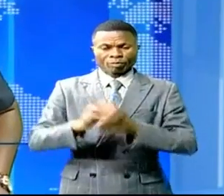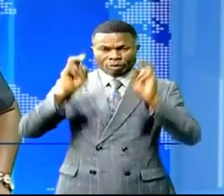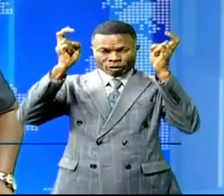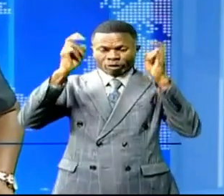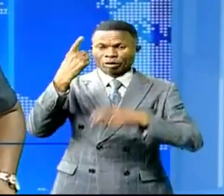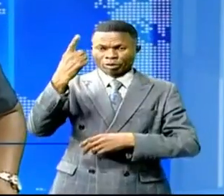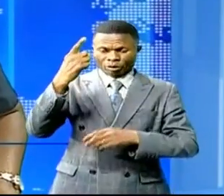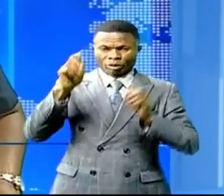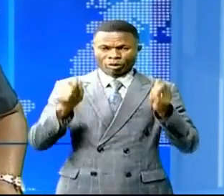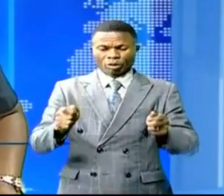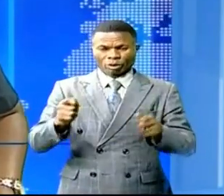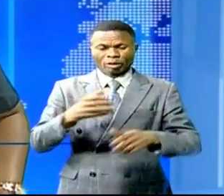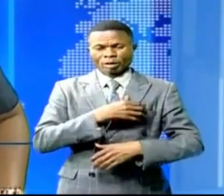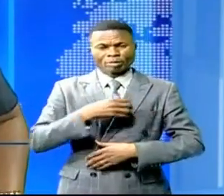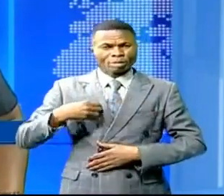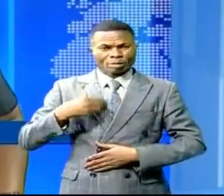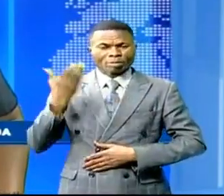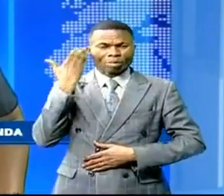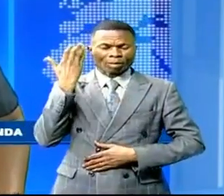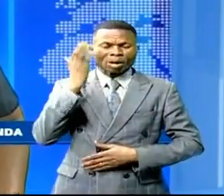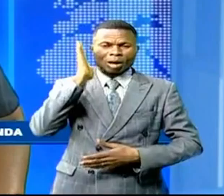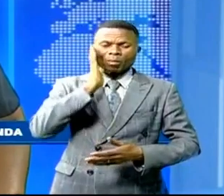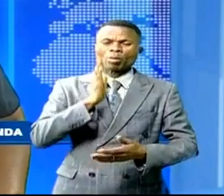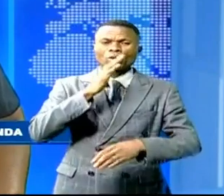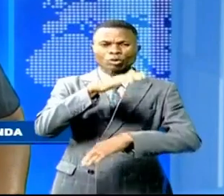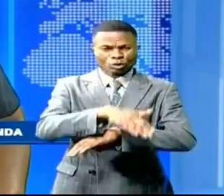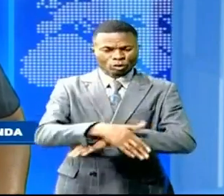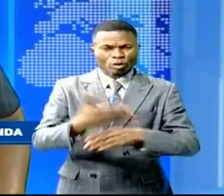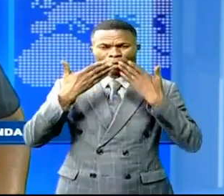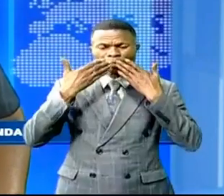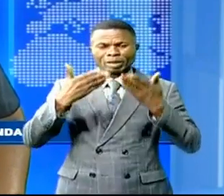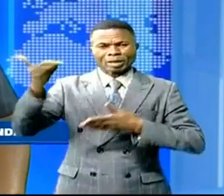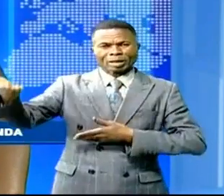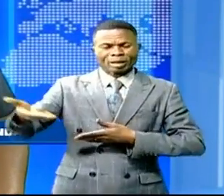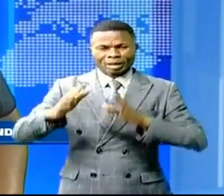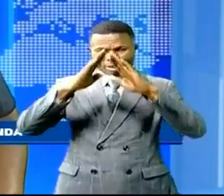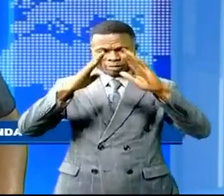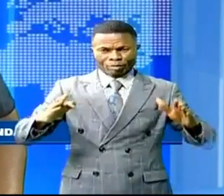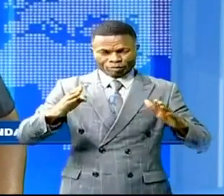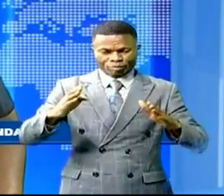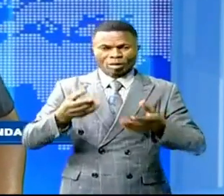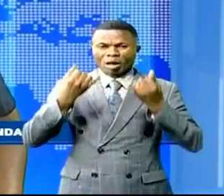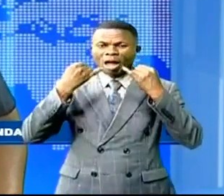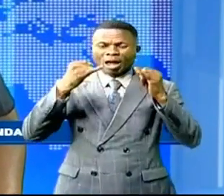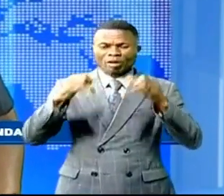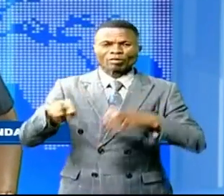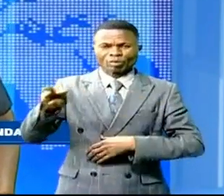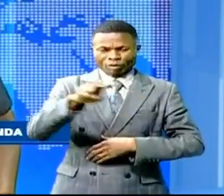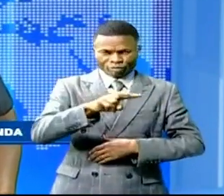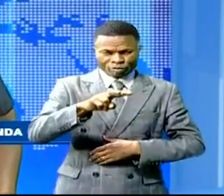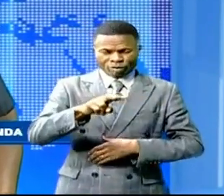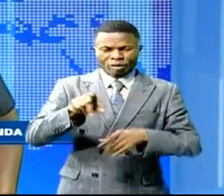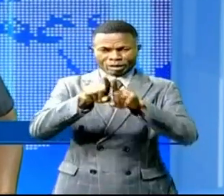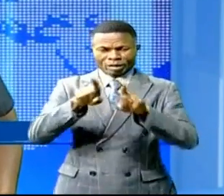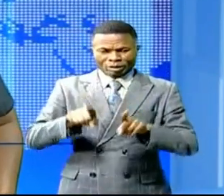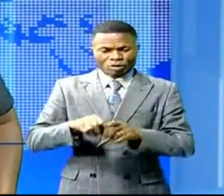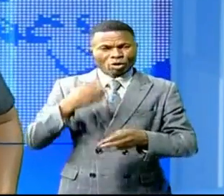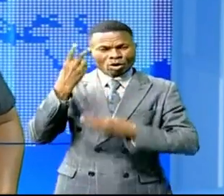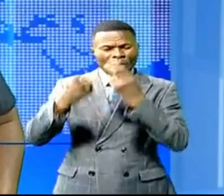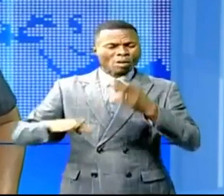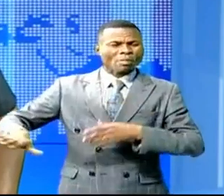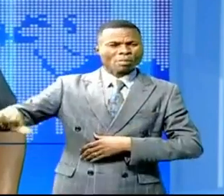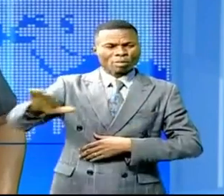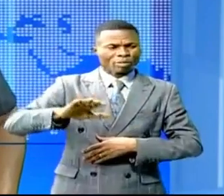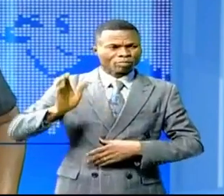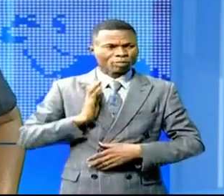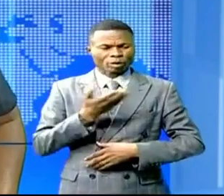ce journal. Mesdames et messieurs, bonsoir et merci de nous recevoir chez vous pour ce rendez-vous d'actualité qui fera également la ronde